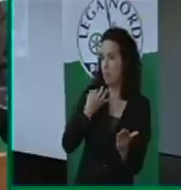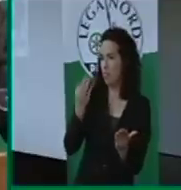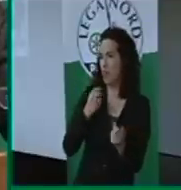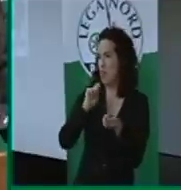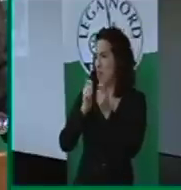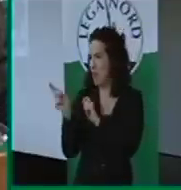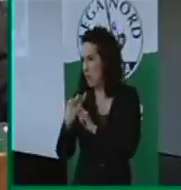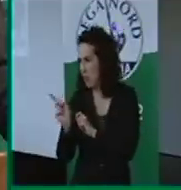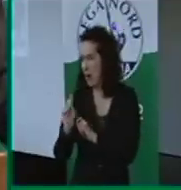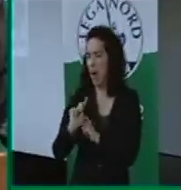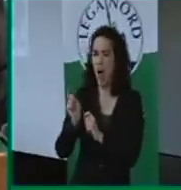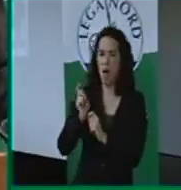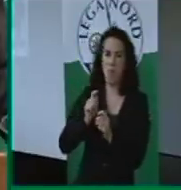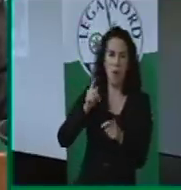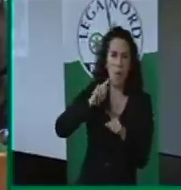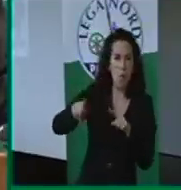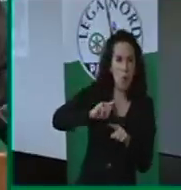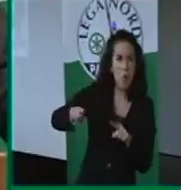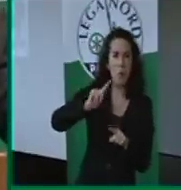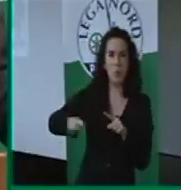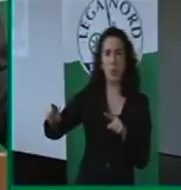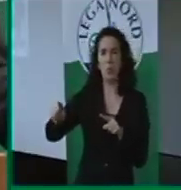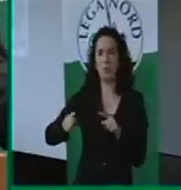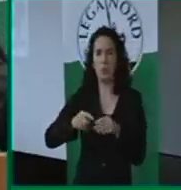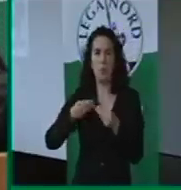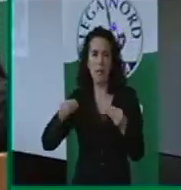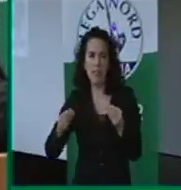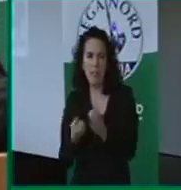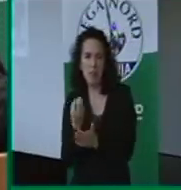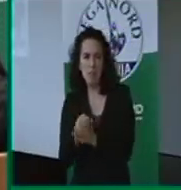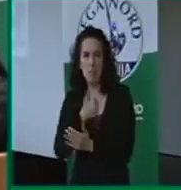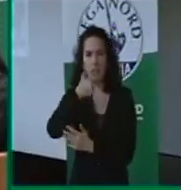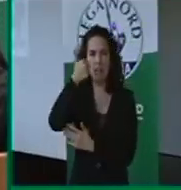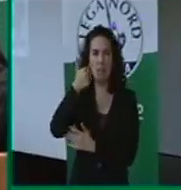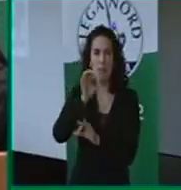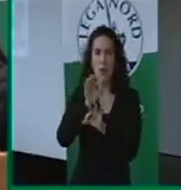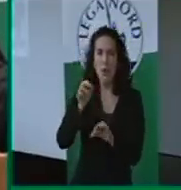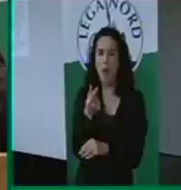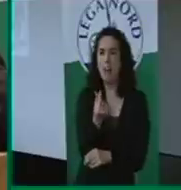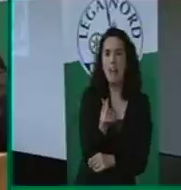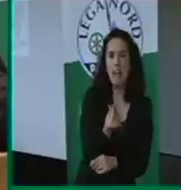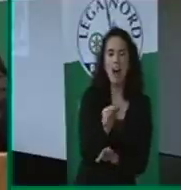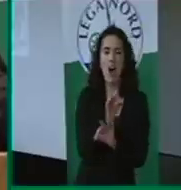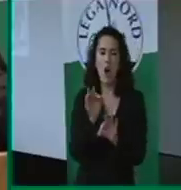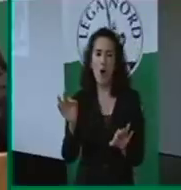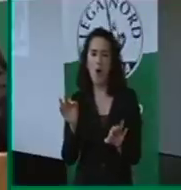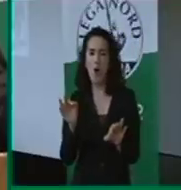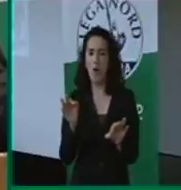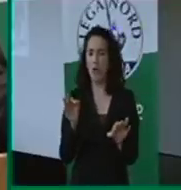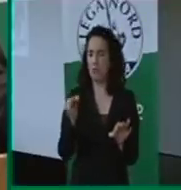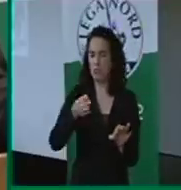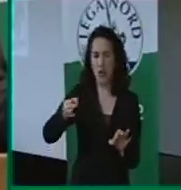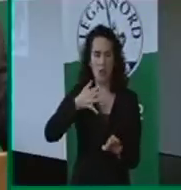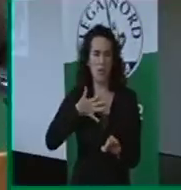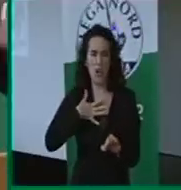monete l'inflazione il mutuo le materie prime Ma noi cosa facciamo la liretta giocheranno a palla con la nostra